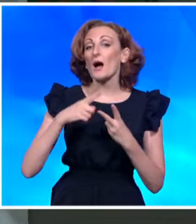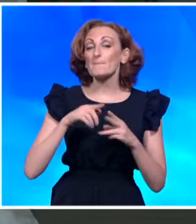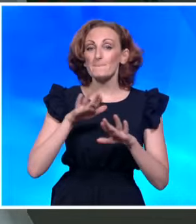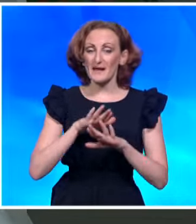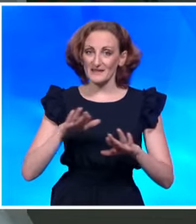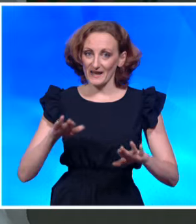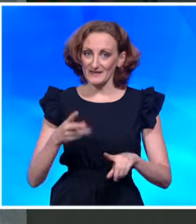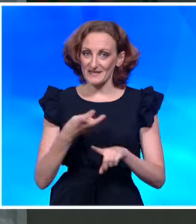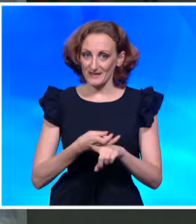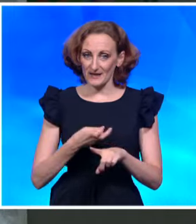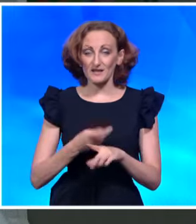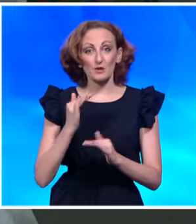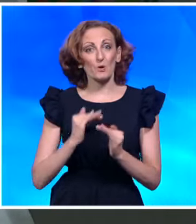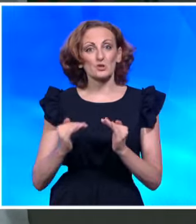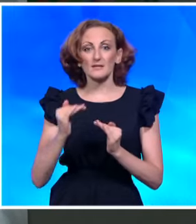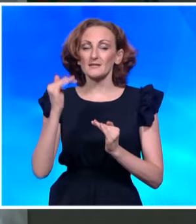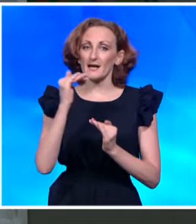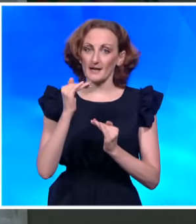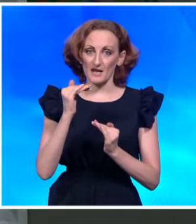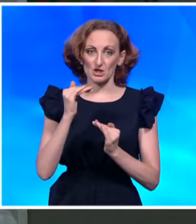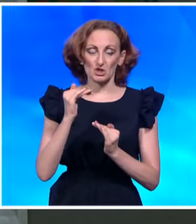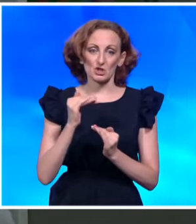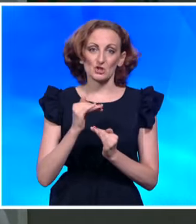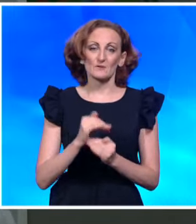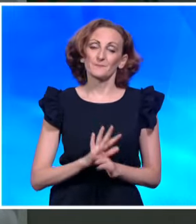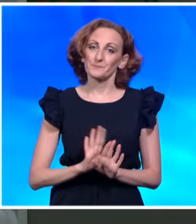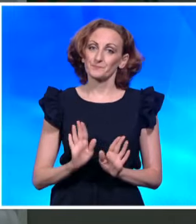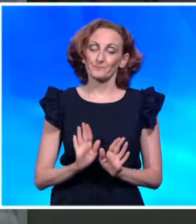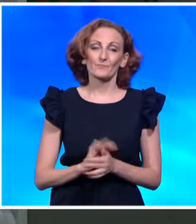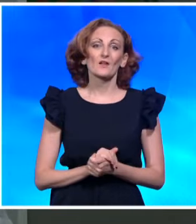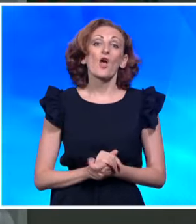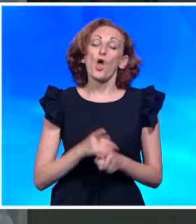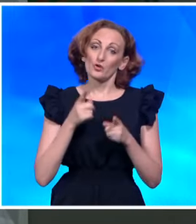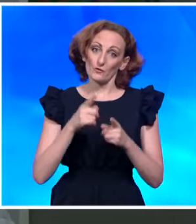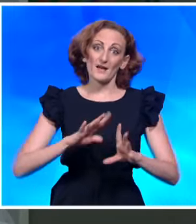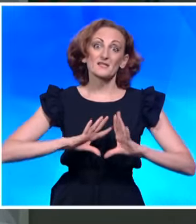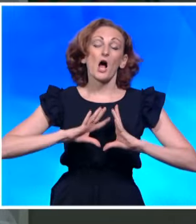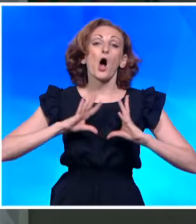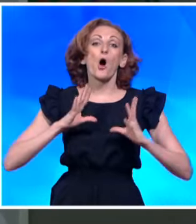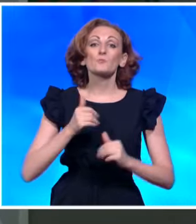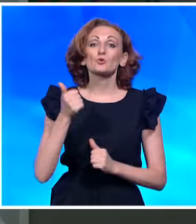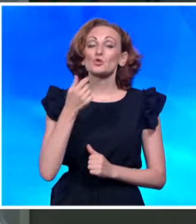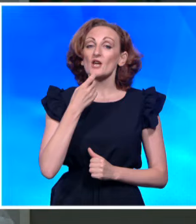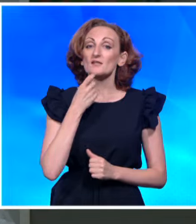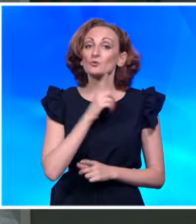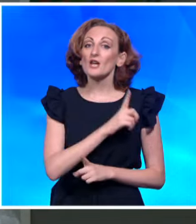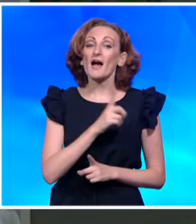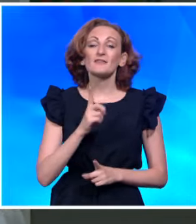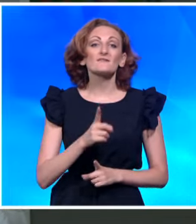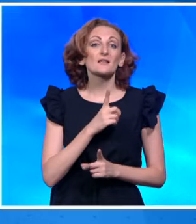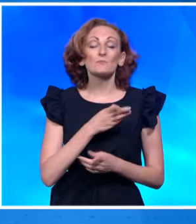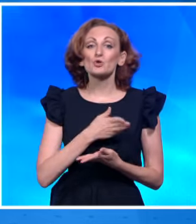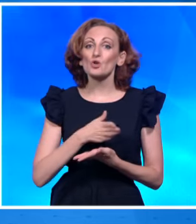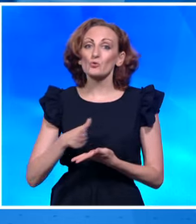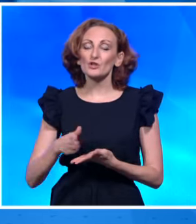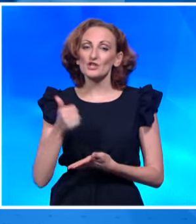след което да надграждаш с тясната специалност. Но това са общо 6 години, а не всеки може да отдели 6